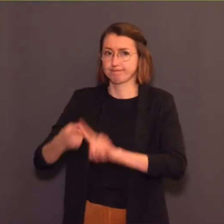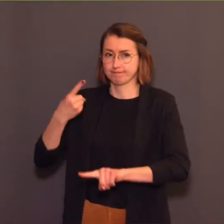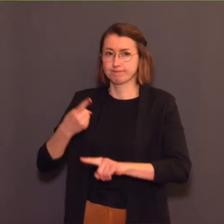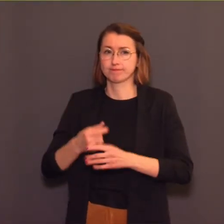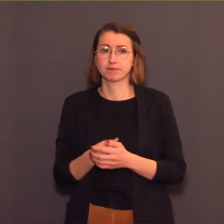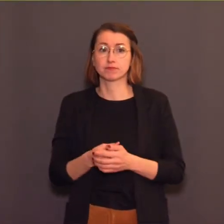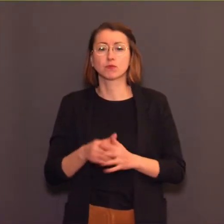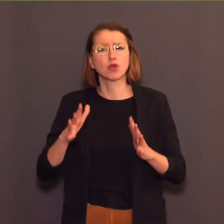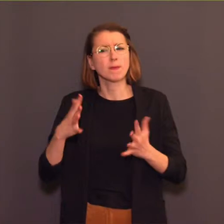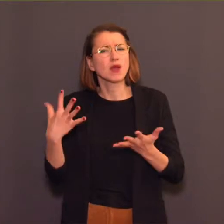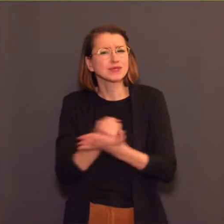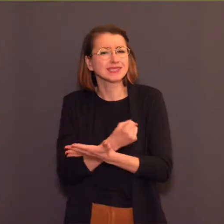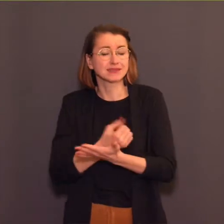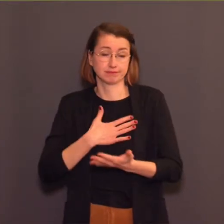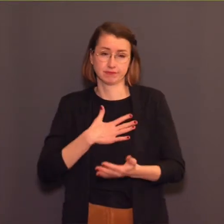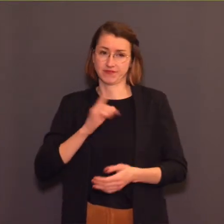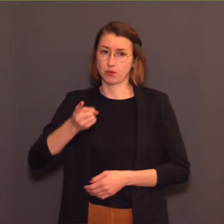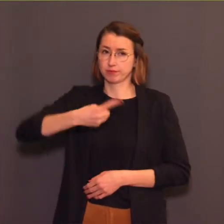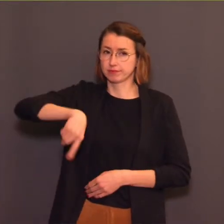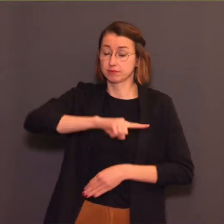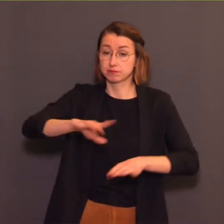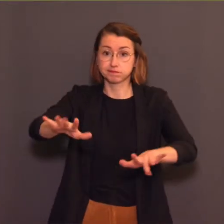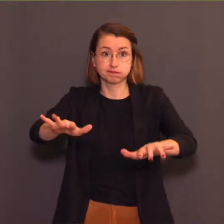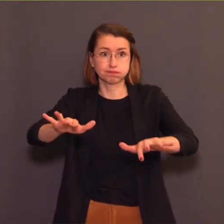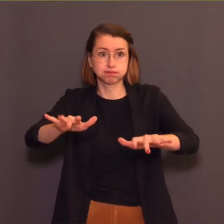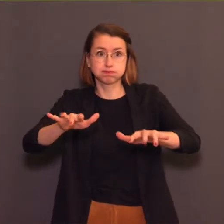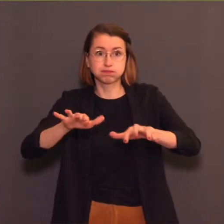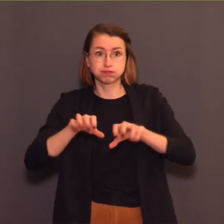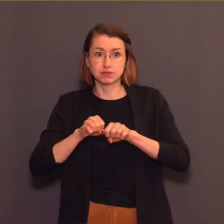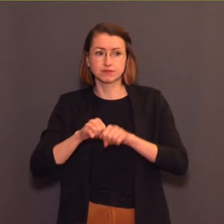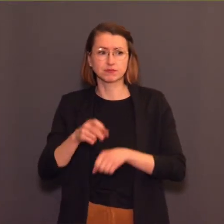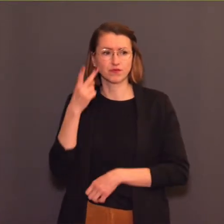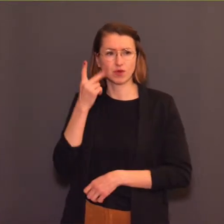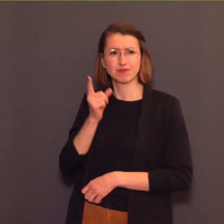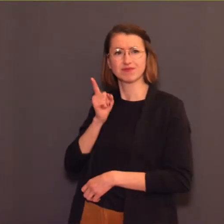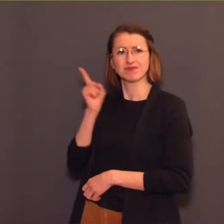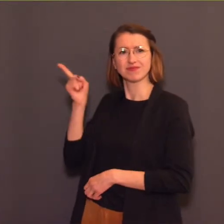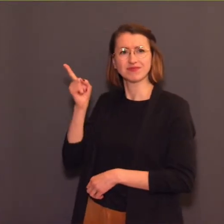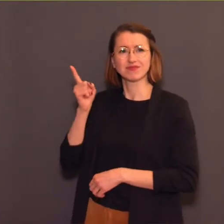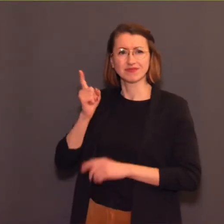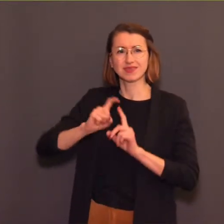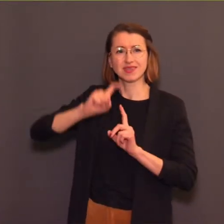sur cette diapositive, la semaine dernière, nous avons enregistré en moyenne